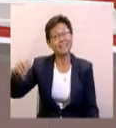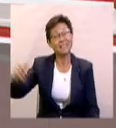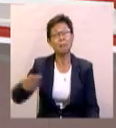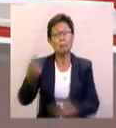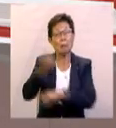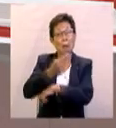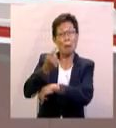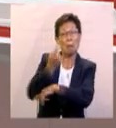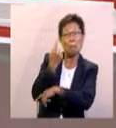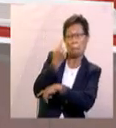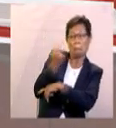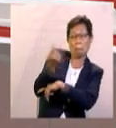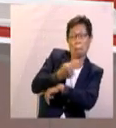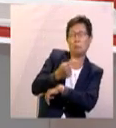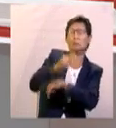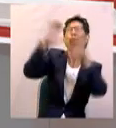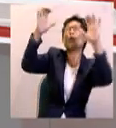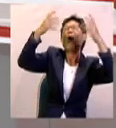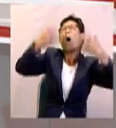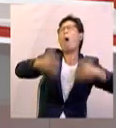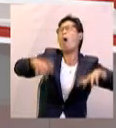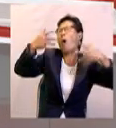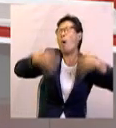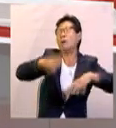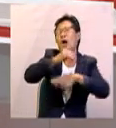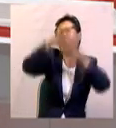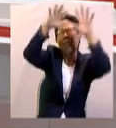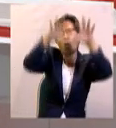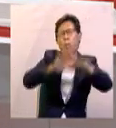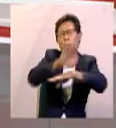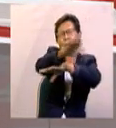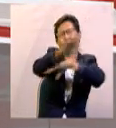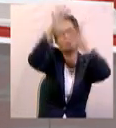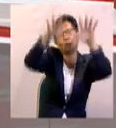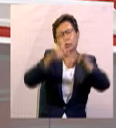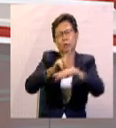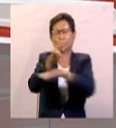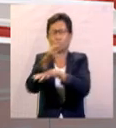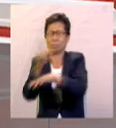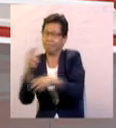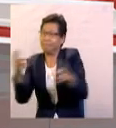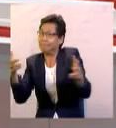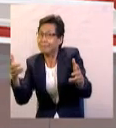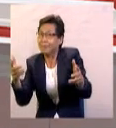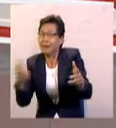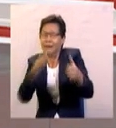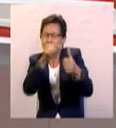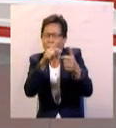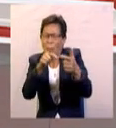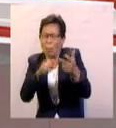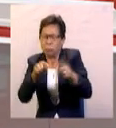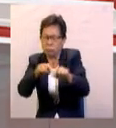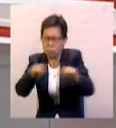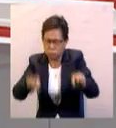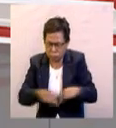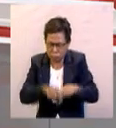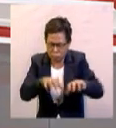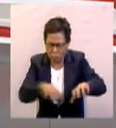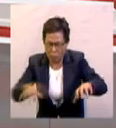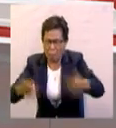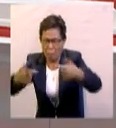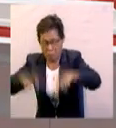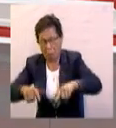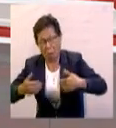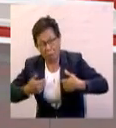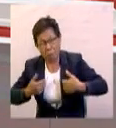beberapa hari kebelakangan ini, cuaca panas disusuli hujan lebat pada lewat petang di Ibu Negara dan beberapa lagi kawasan lain berlaku.